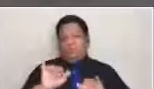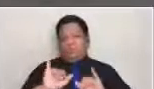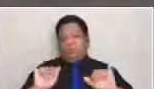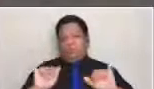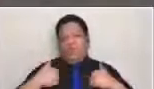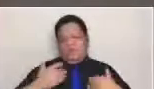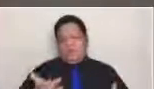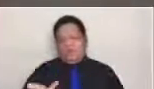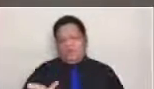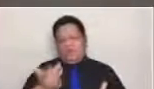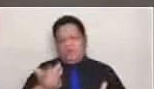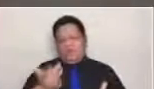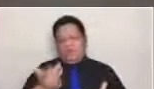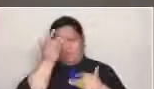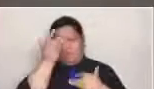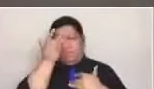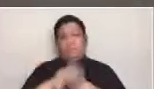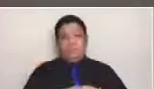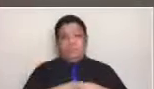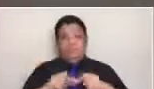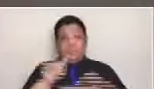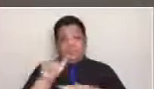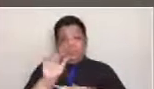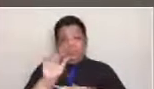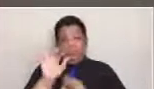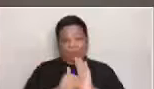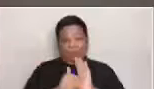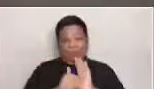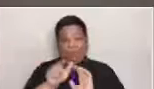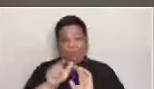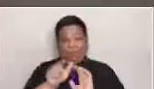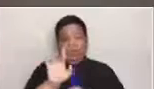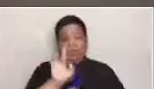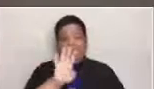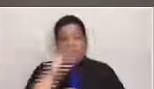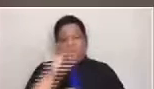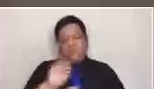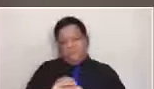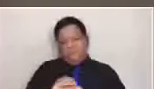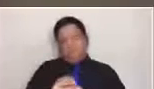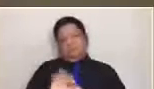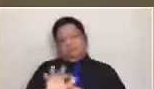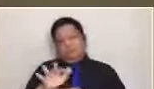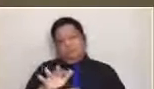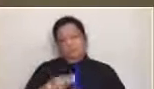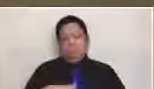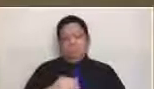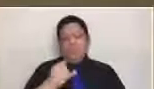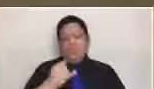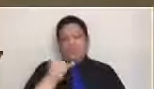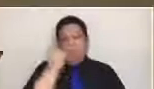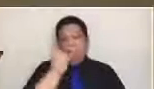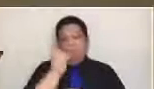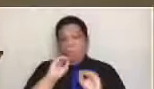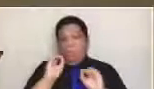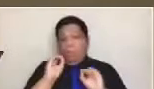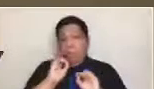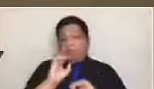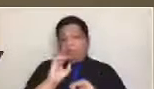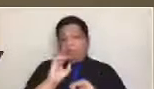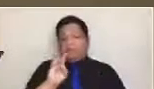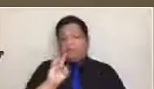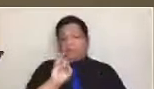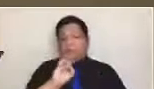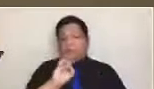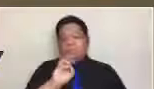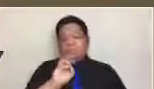nitong paninindigan sa buhay. Hindi naman binanggit ni Councilor Abalos Vargas kung ano ang ikinamatay ng kanyang Mama Cora.